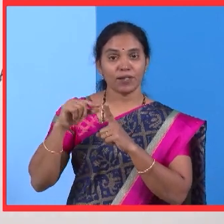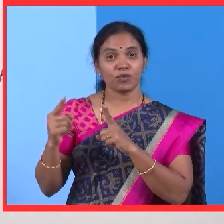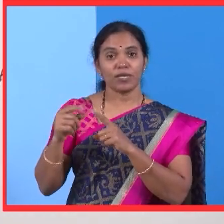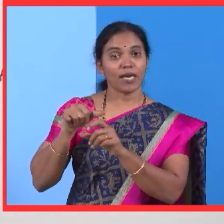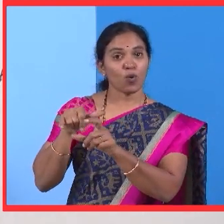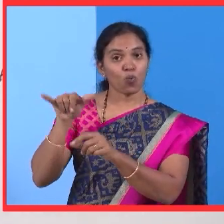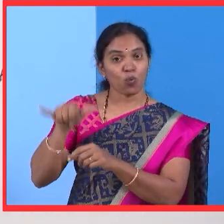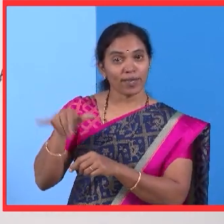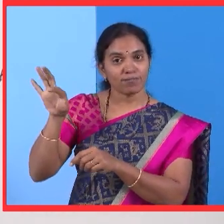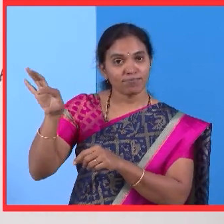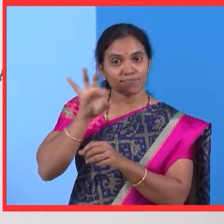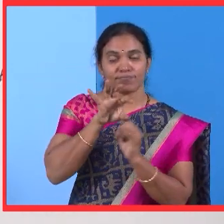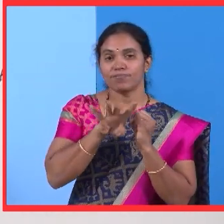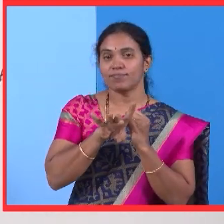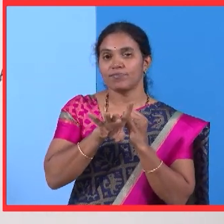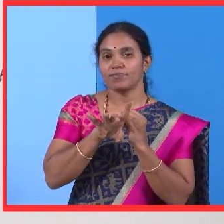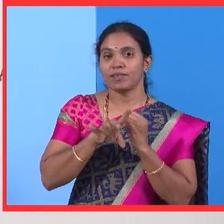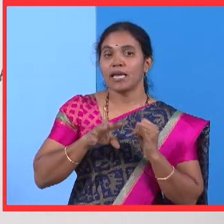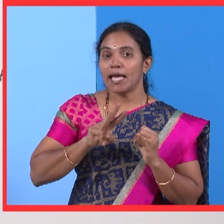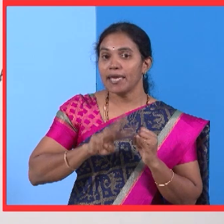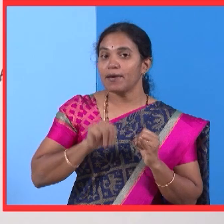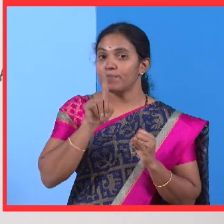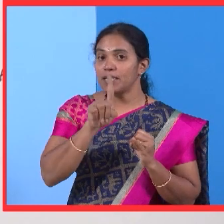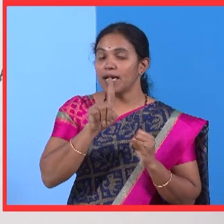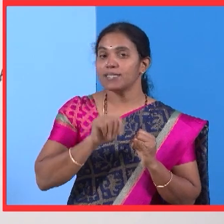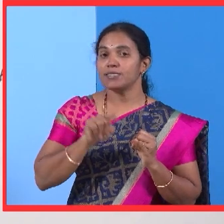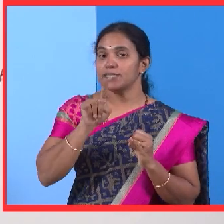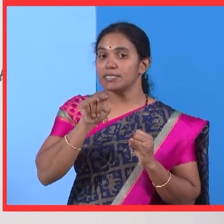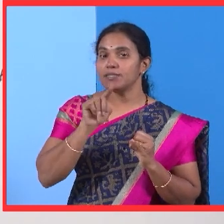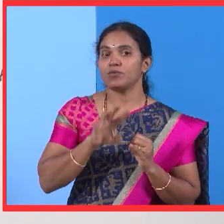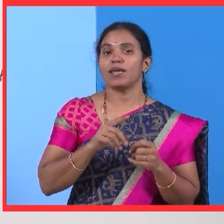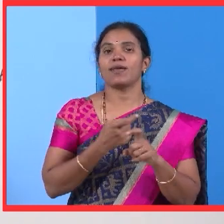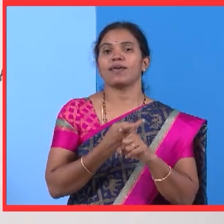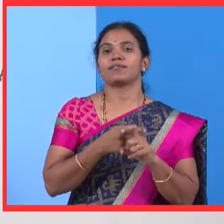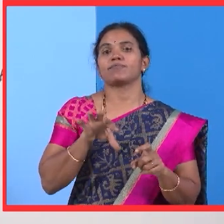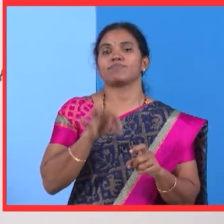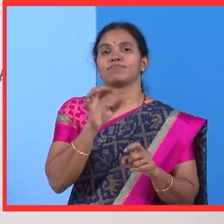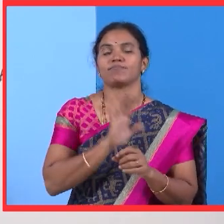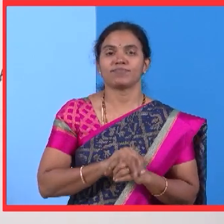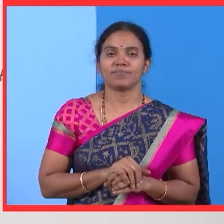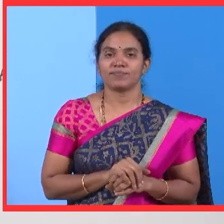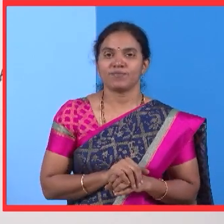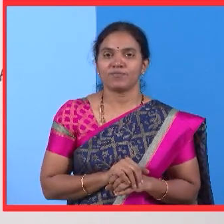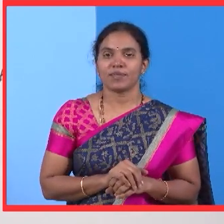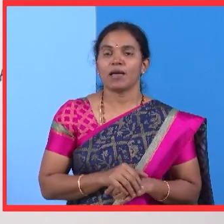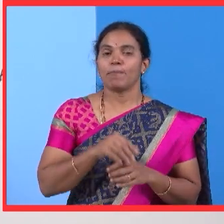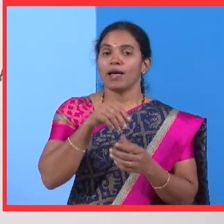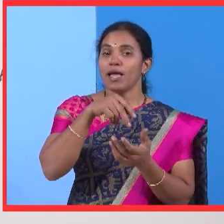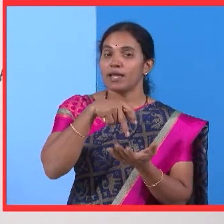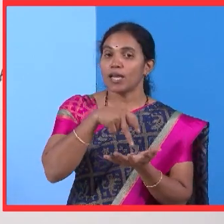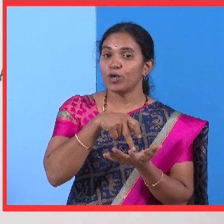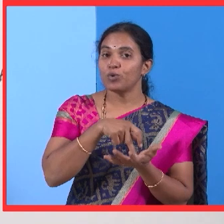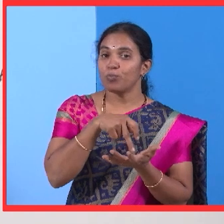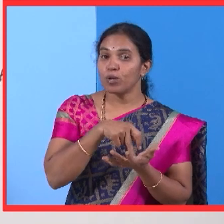y1 plus y2 by 2 இதிலிருந்து நாம என்ன பெறுவோம்னா m of x comma y அதாவது நடுப்புள்ளியான x